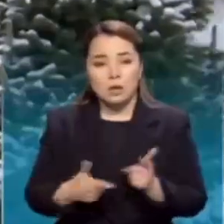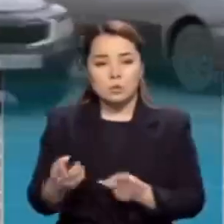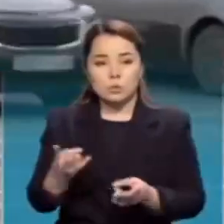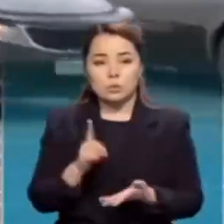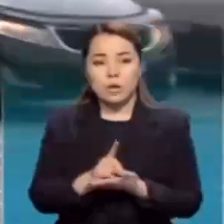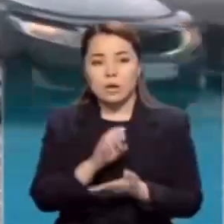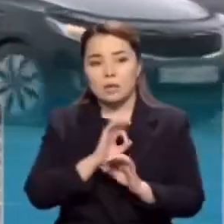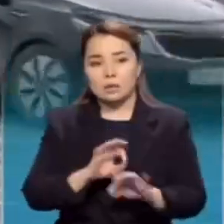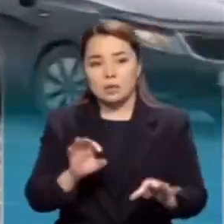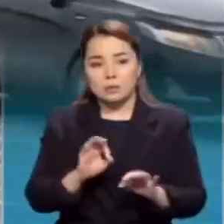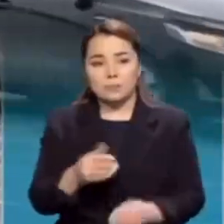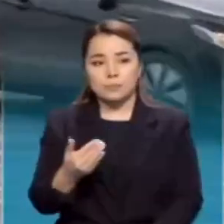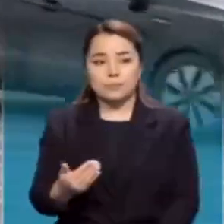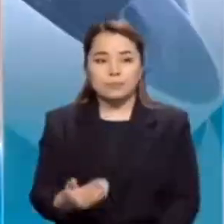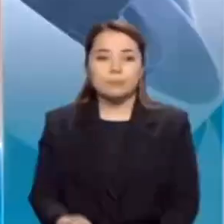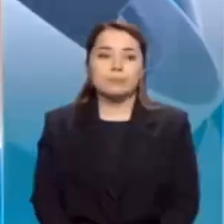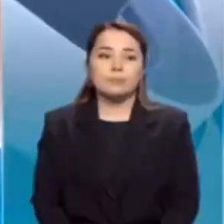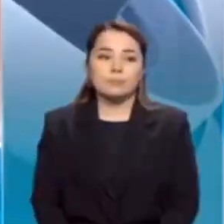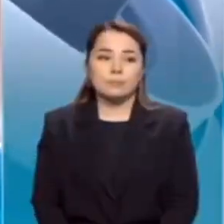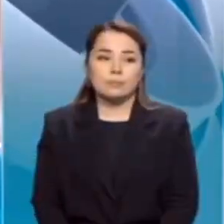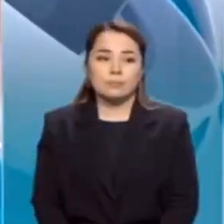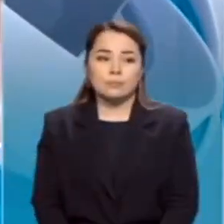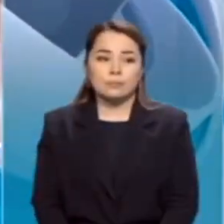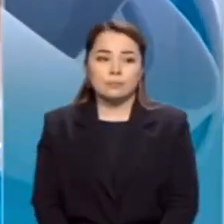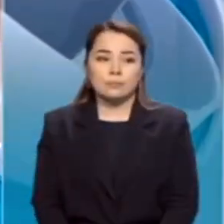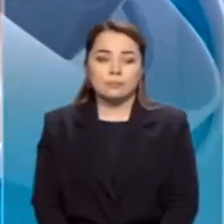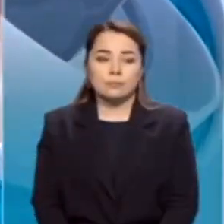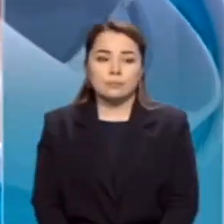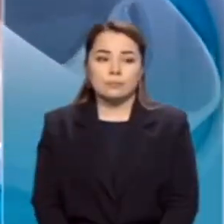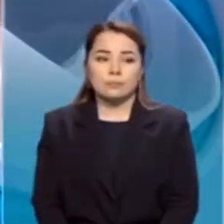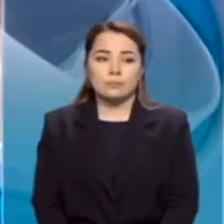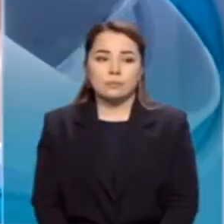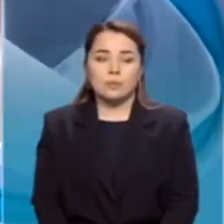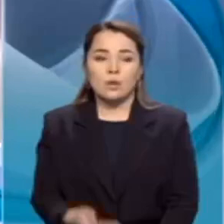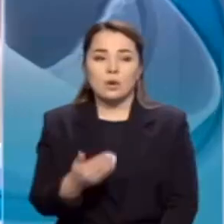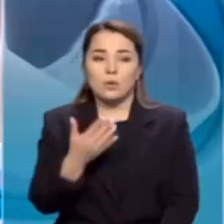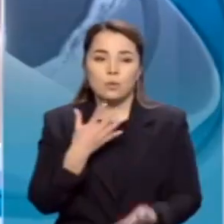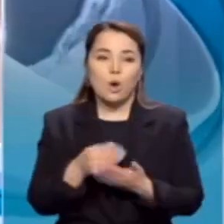дейді. Ақша, құжаттар,